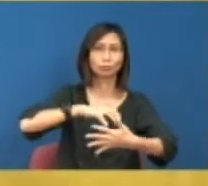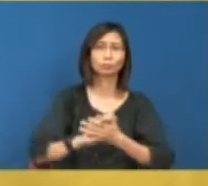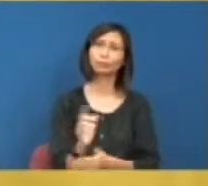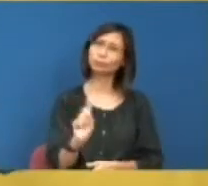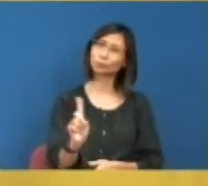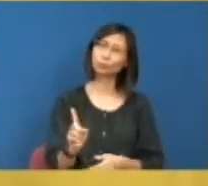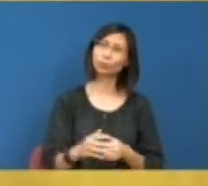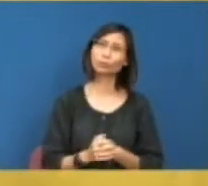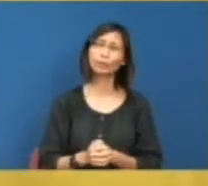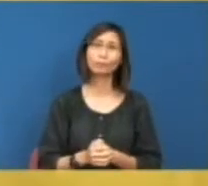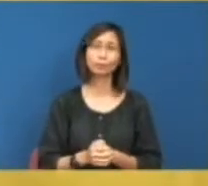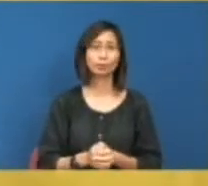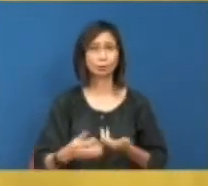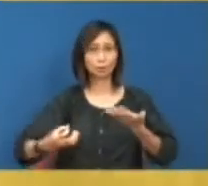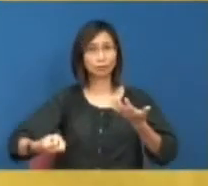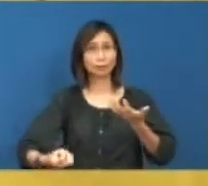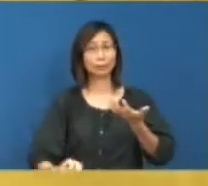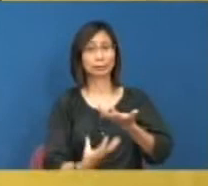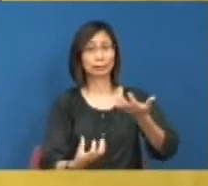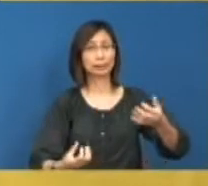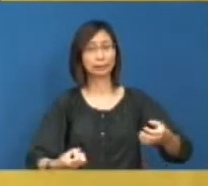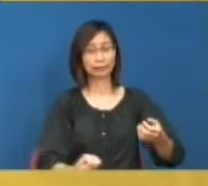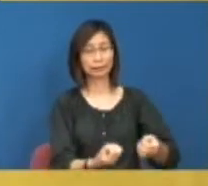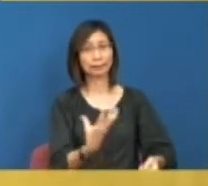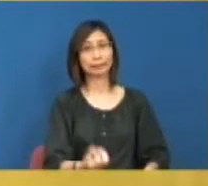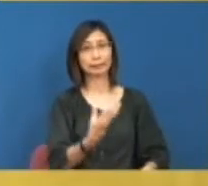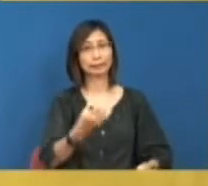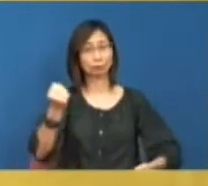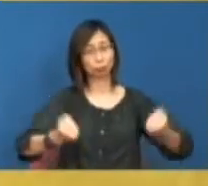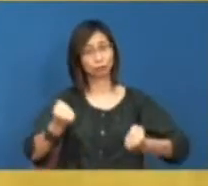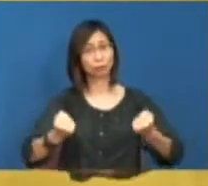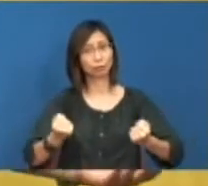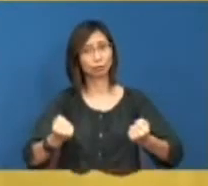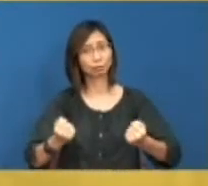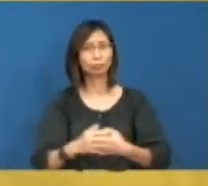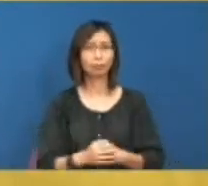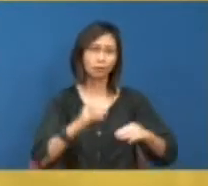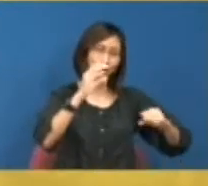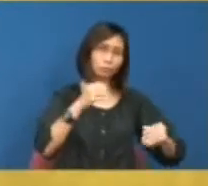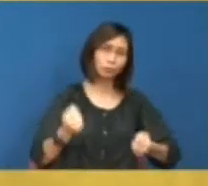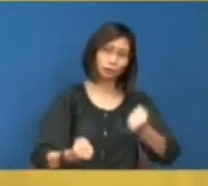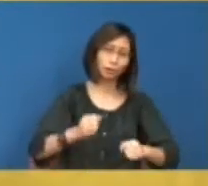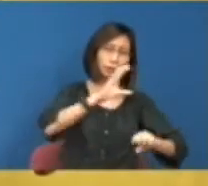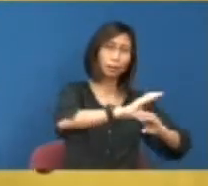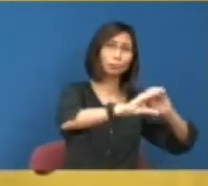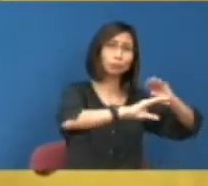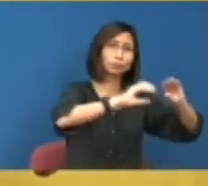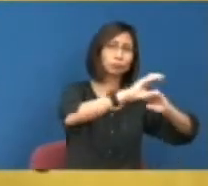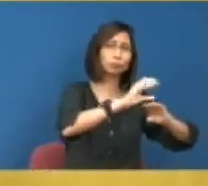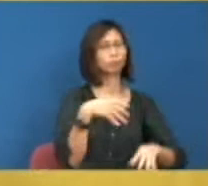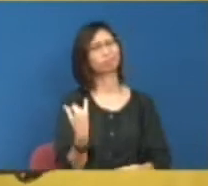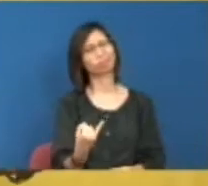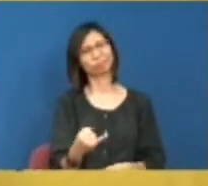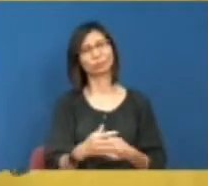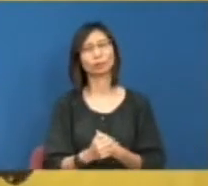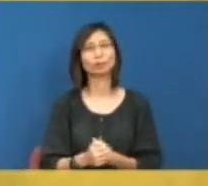你揾啲燒車啊，揾啲車冧喺度啊？係咪？我哋完全都唔到呢個水準，所謂街女之戰嘅水準，更加